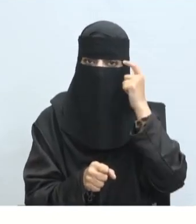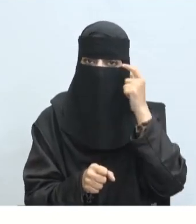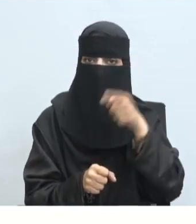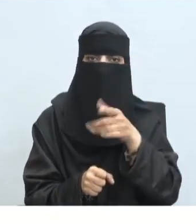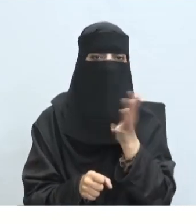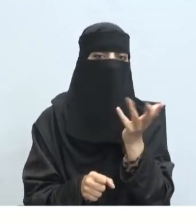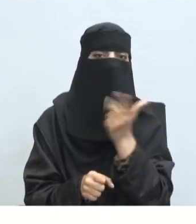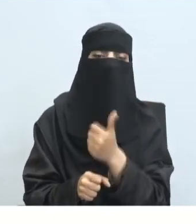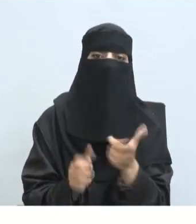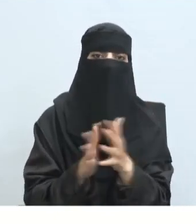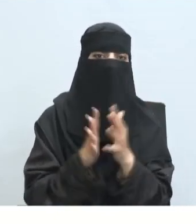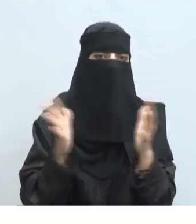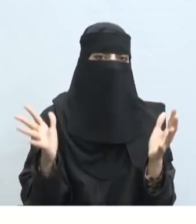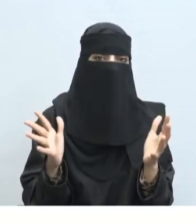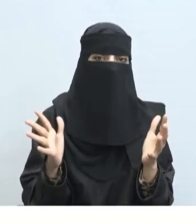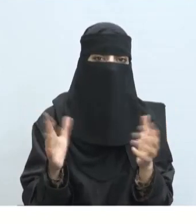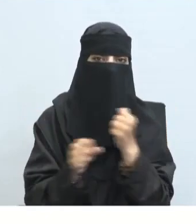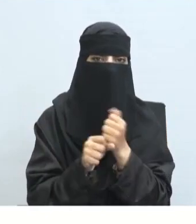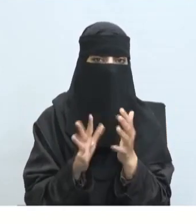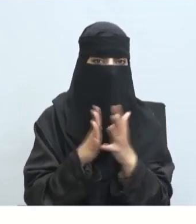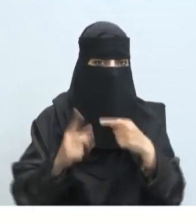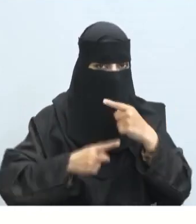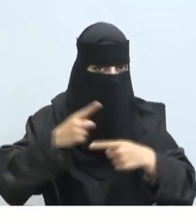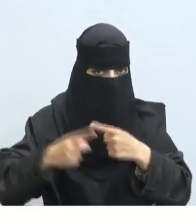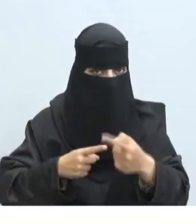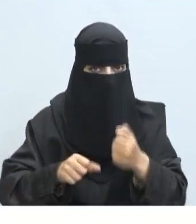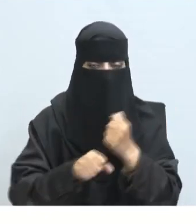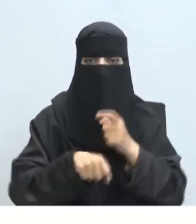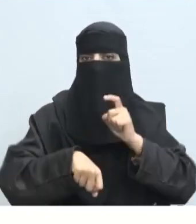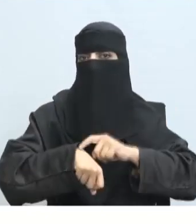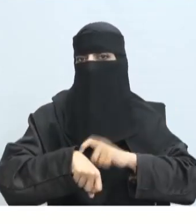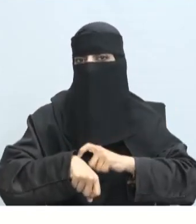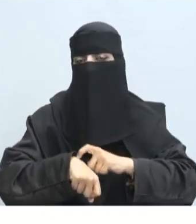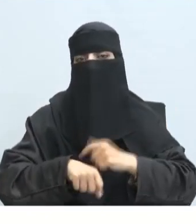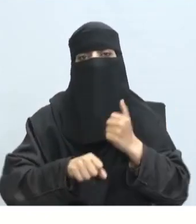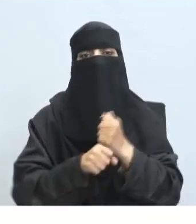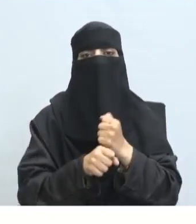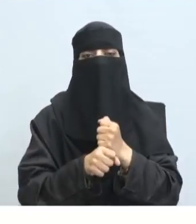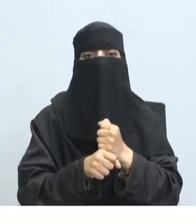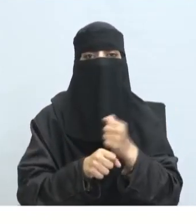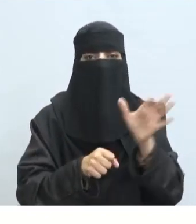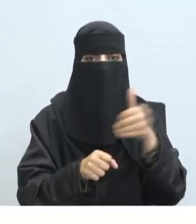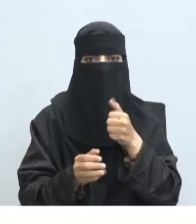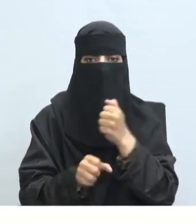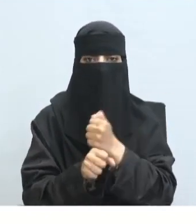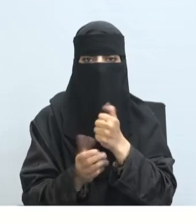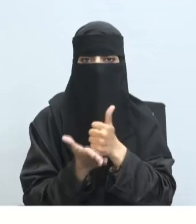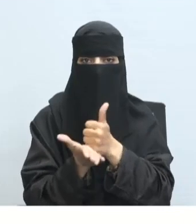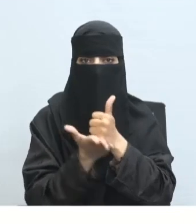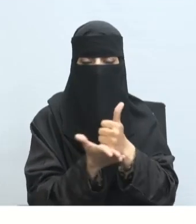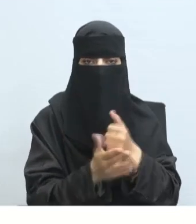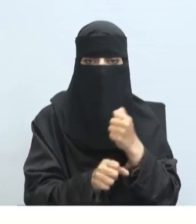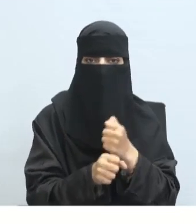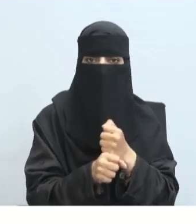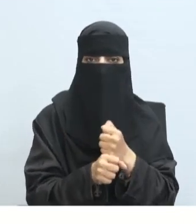الذي نحتاجه نعرف هل نحتاج الى موظفين دائمين موظفين مؤقتين ام نحتاج الى متطوعين فقط لان